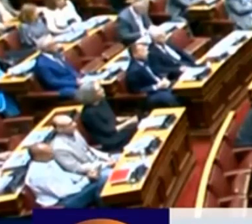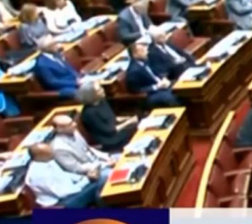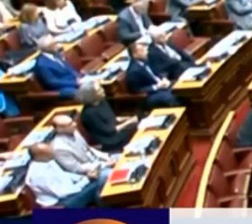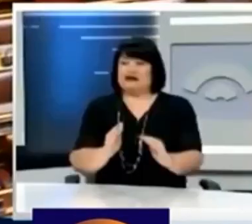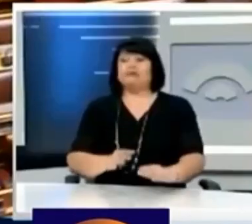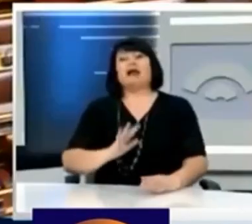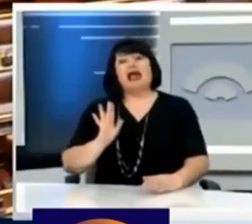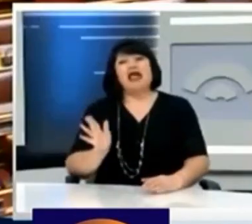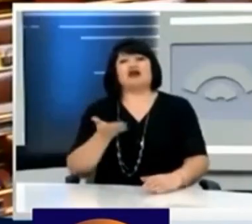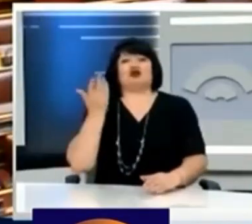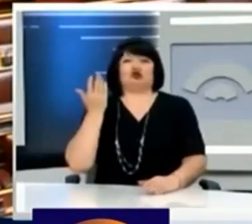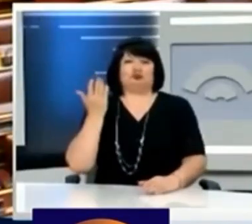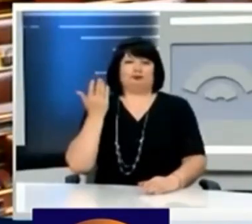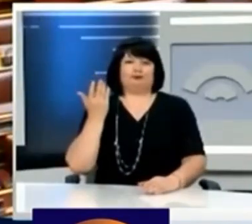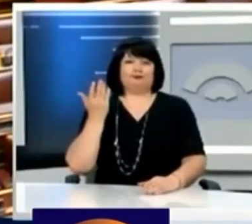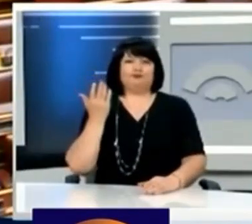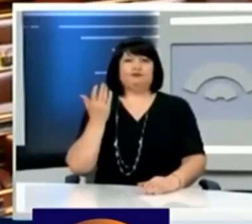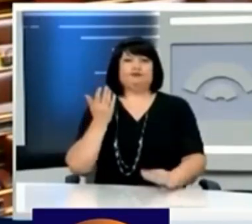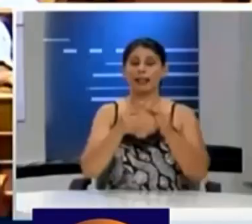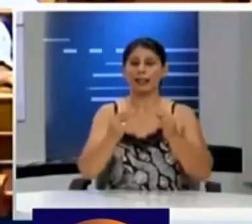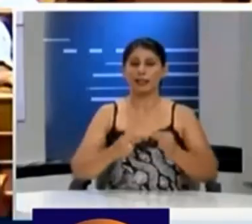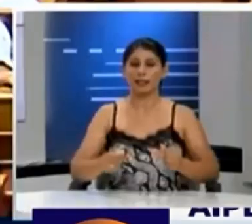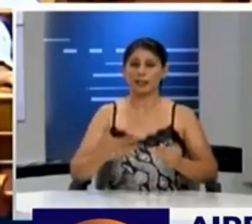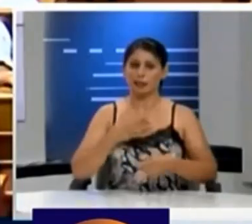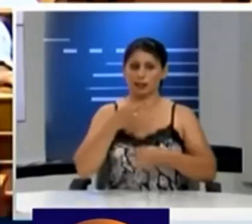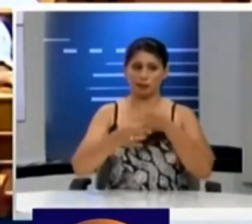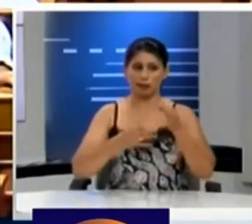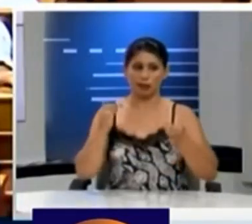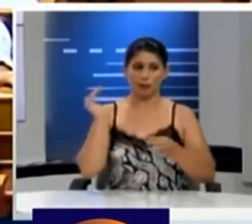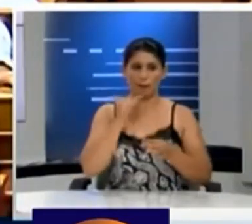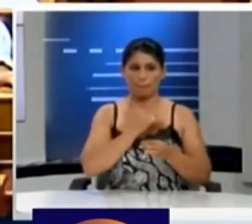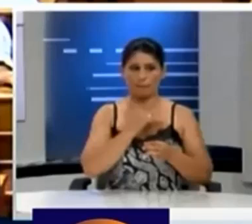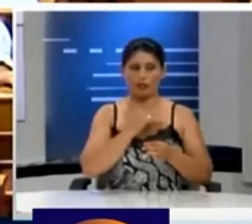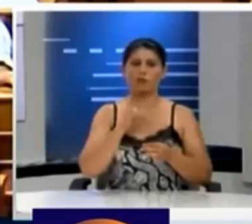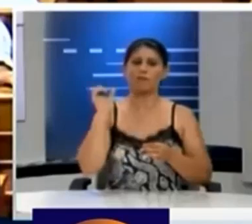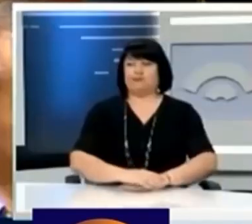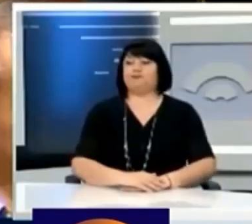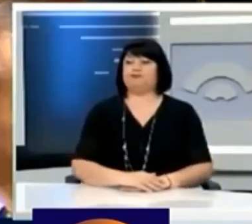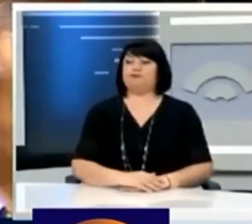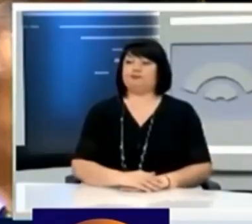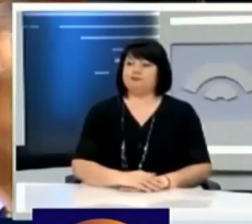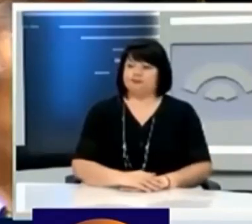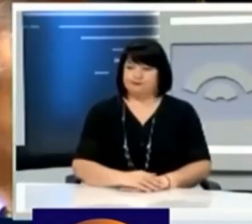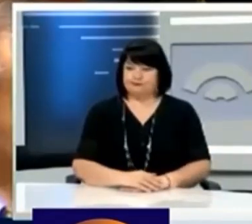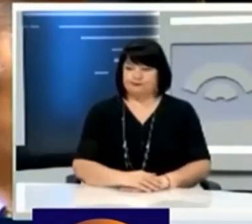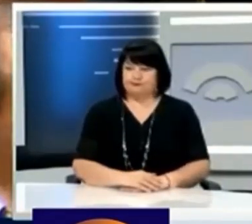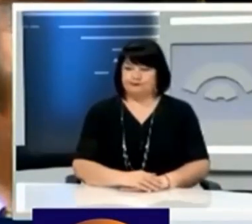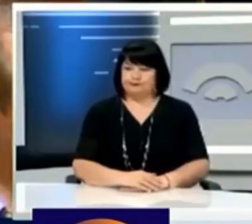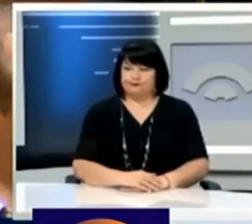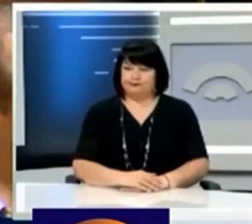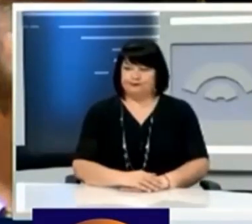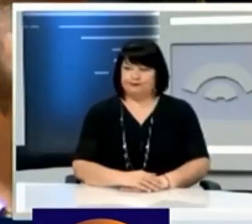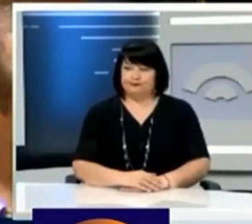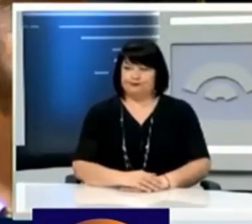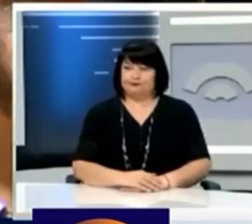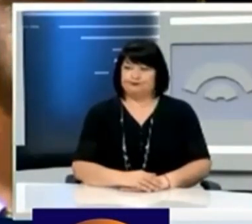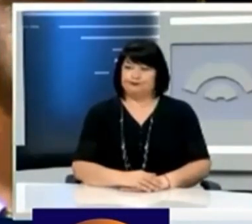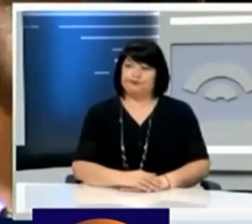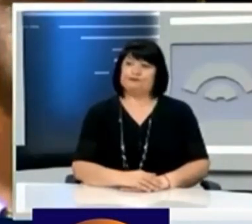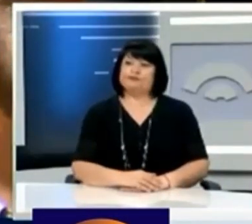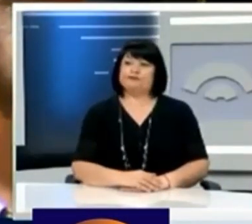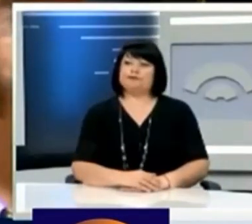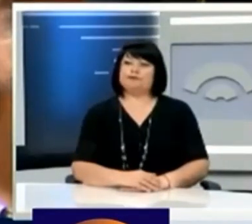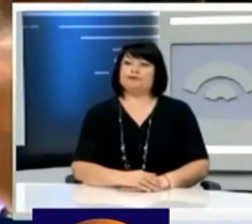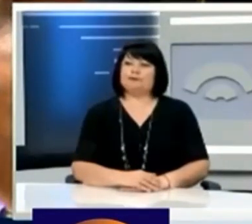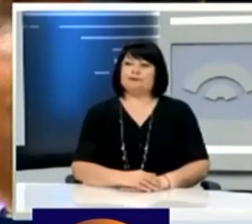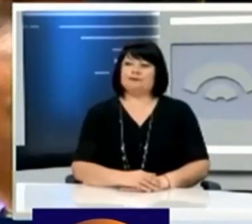στην ίδια όχθη τη Νέα Δημοκρατία με το κίνημα αλλαγής και την ελληνική λύση του κυρία Κουβελόπουλου. Η συμπεριφορά μας πρέπει να είναι συμπεριφορά που να